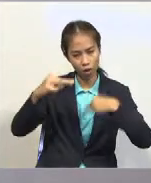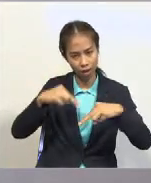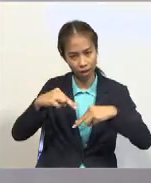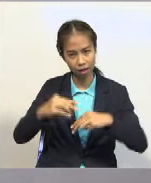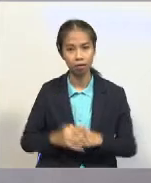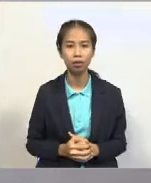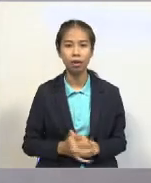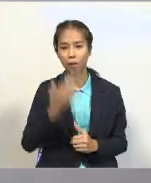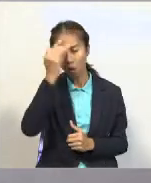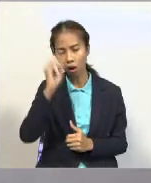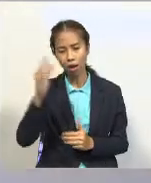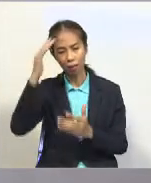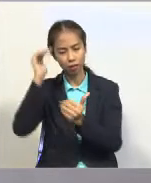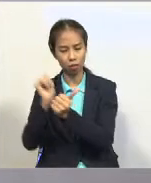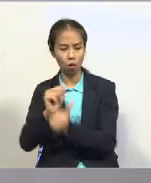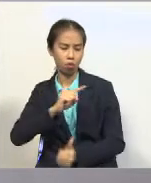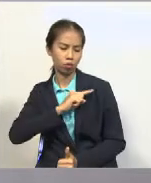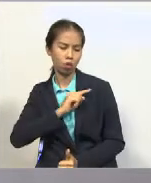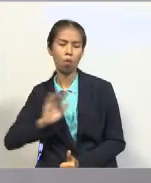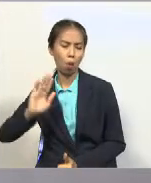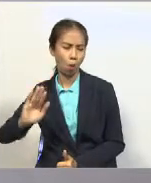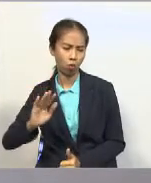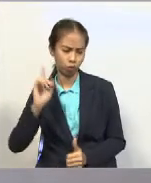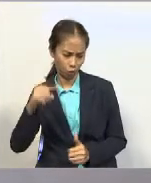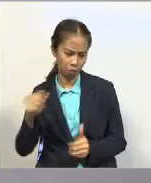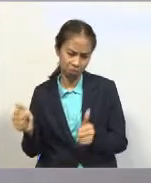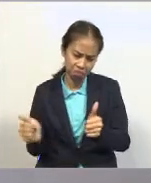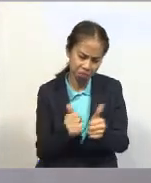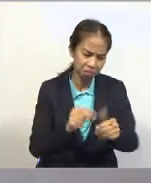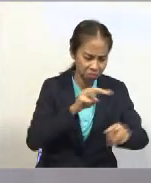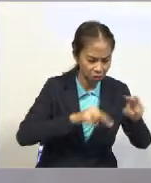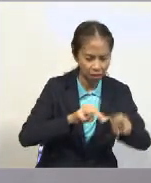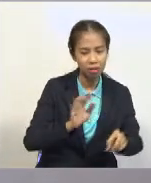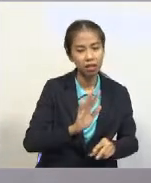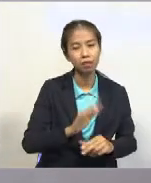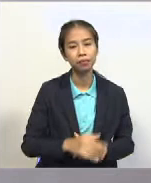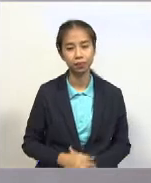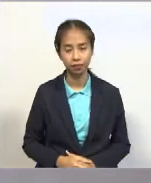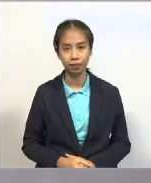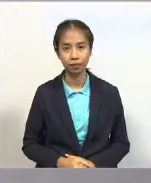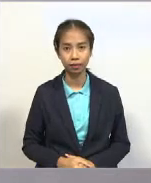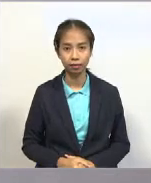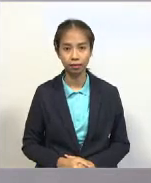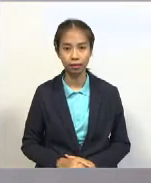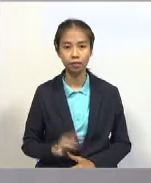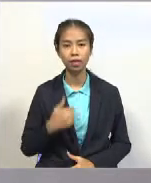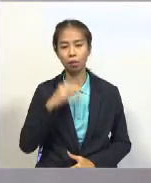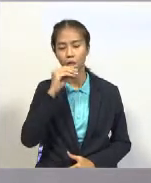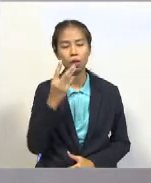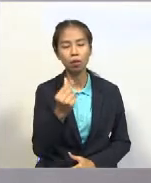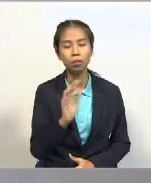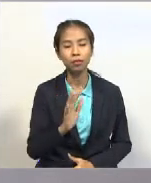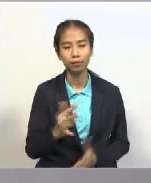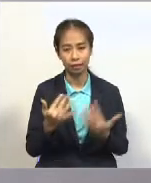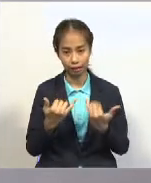จโดยตรงของเขานะไม่ใช่ไปแบบรัฐมนตรีรัฐตรีนั่นก็อีกเรื่องนึงนะครับอาจจะพูดไวไปนิดนึงในเรื่องของ